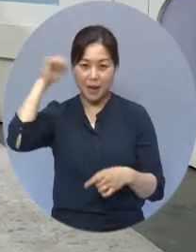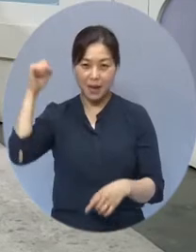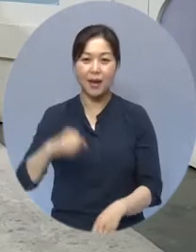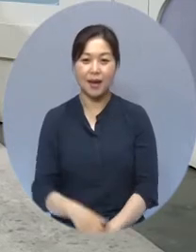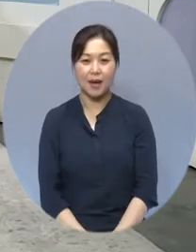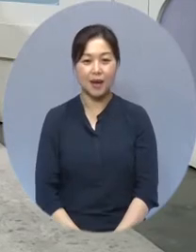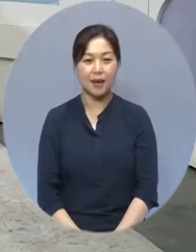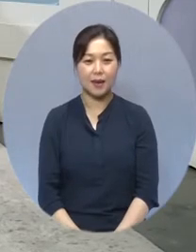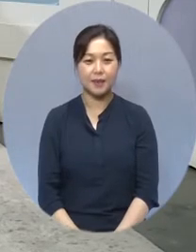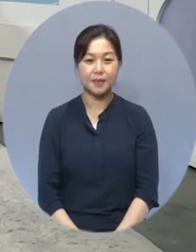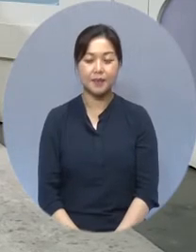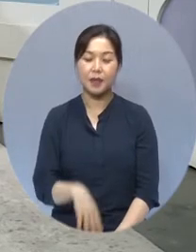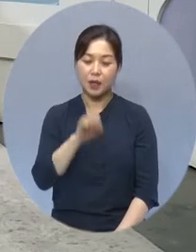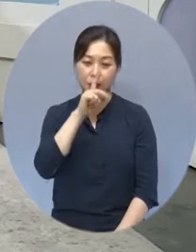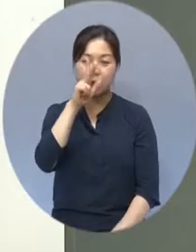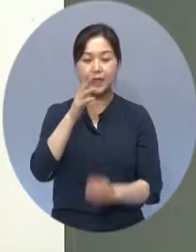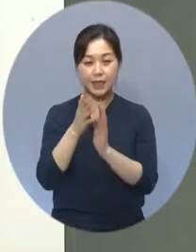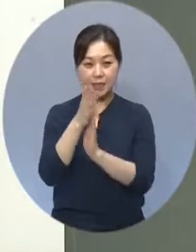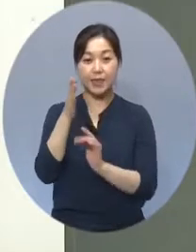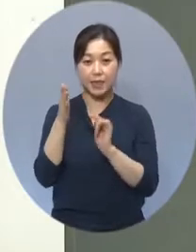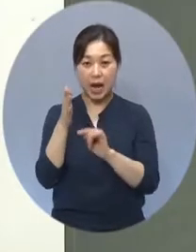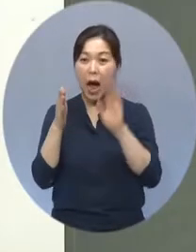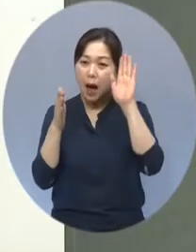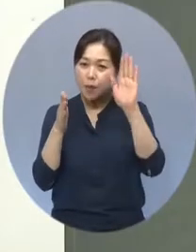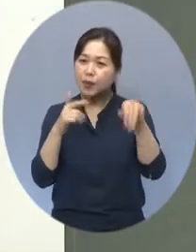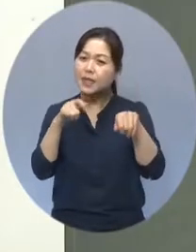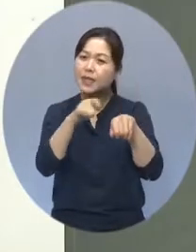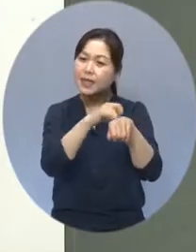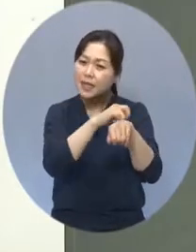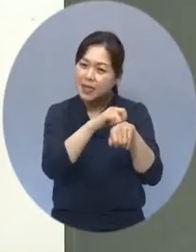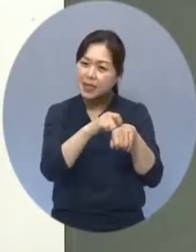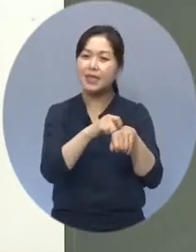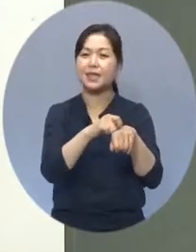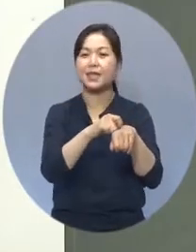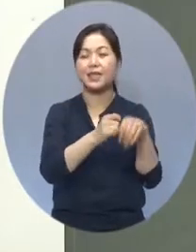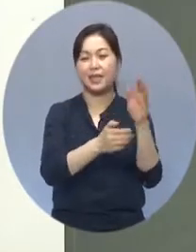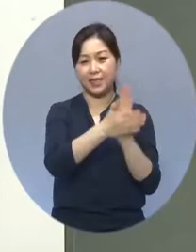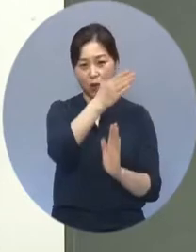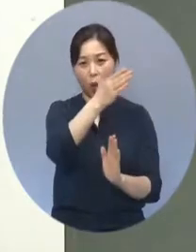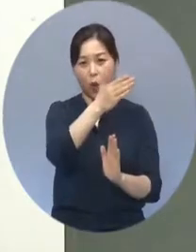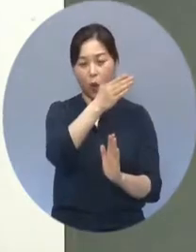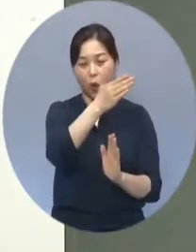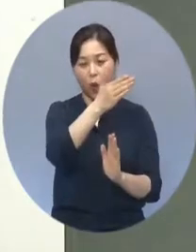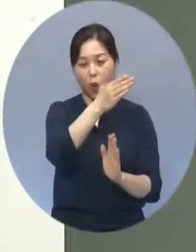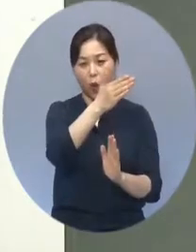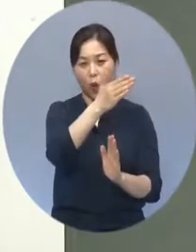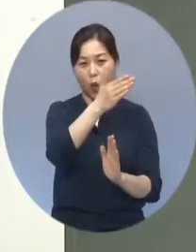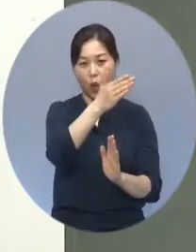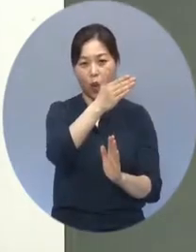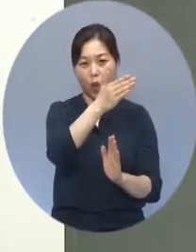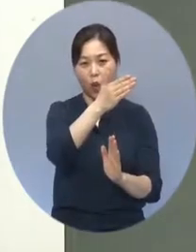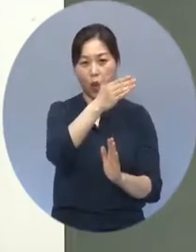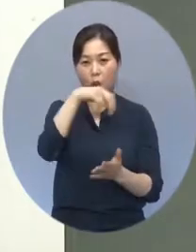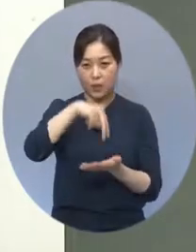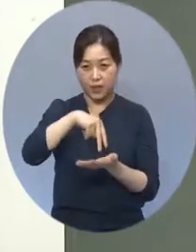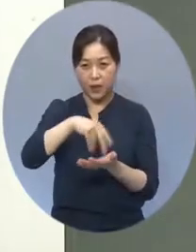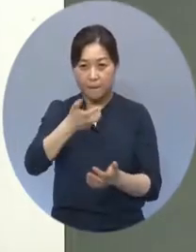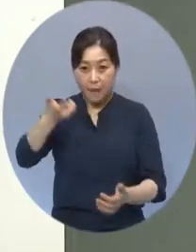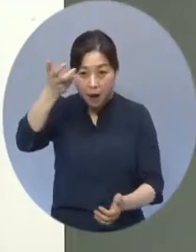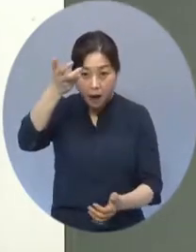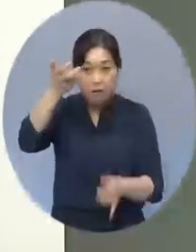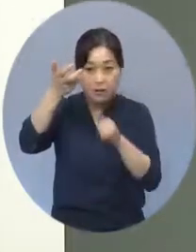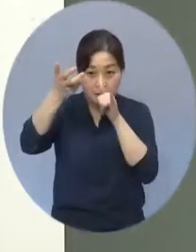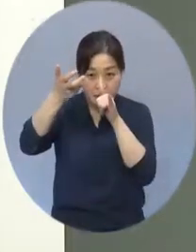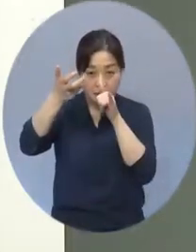이 용인시가 특례시로 격상돼서 네. 예,